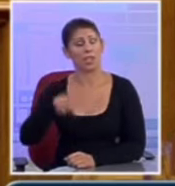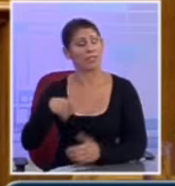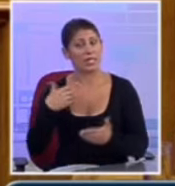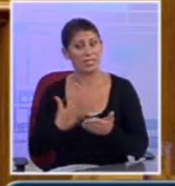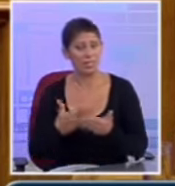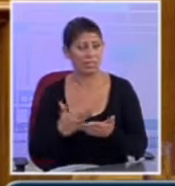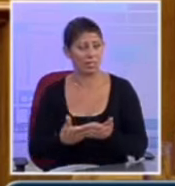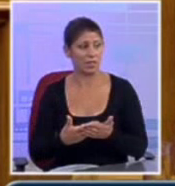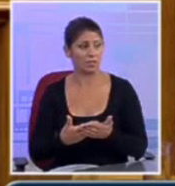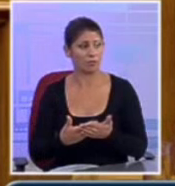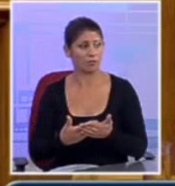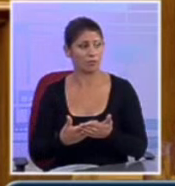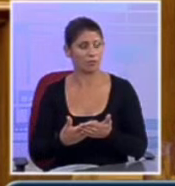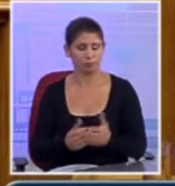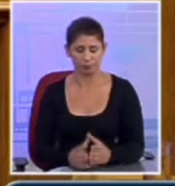στοιχεία τα οποία